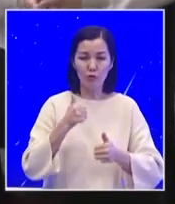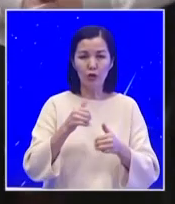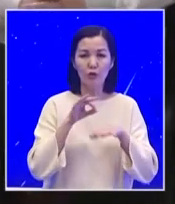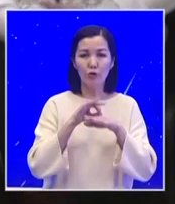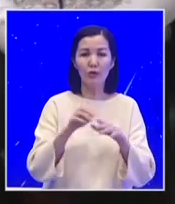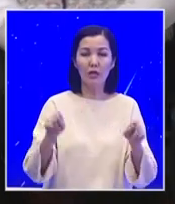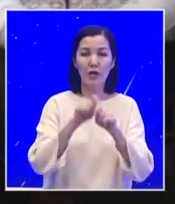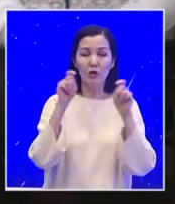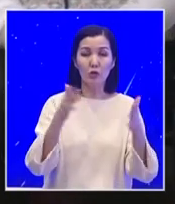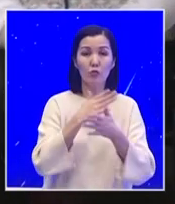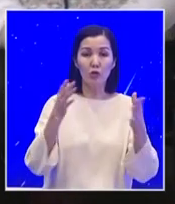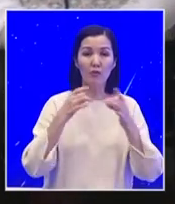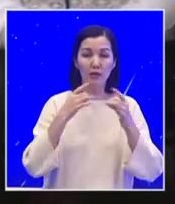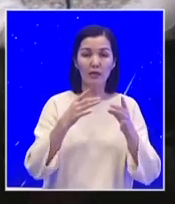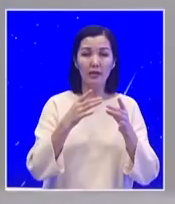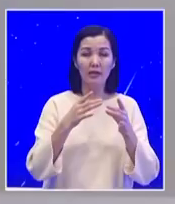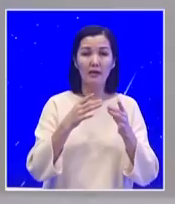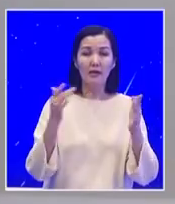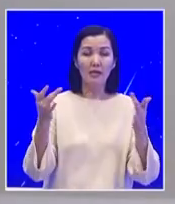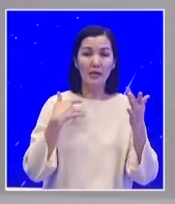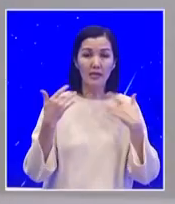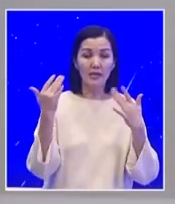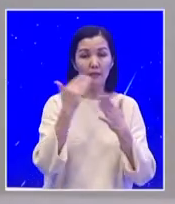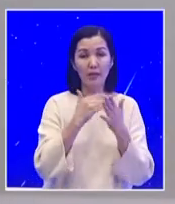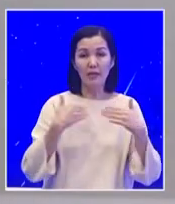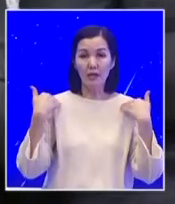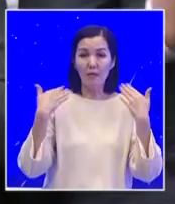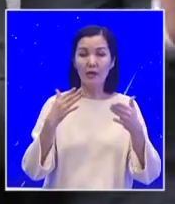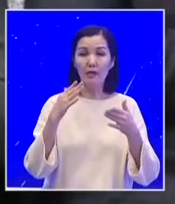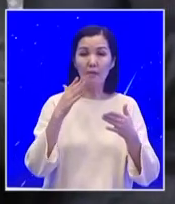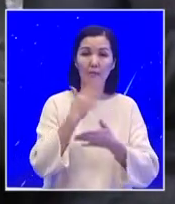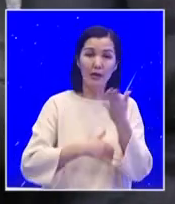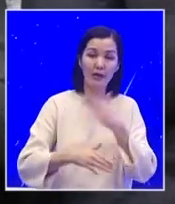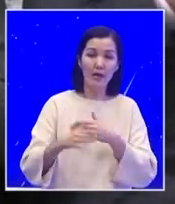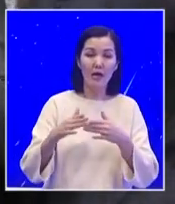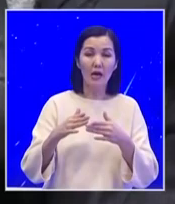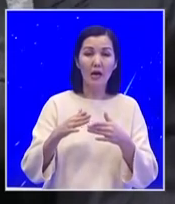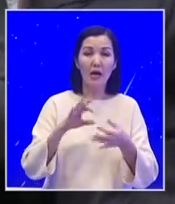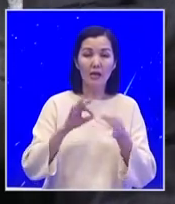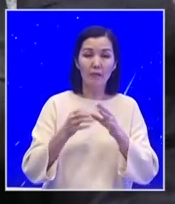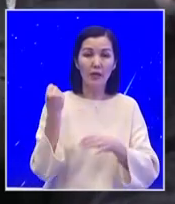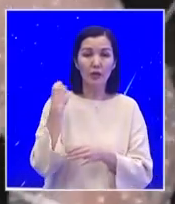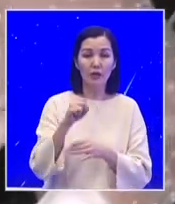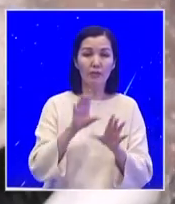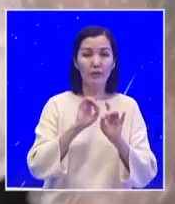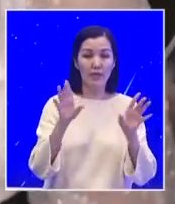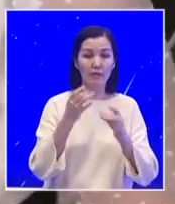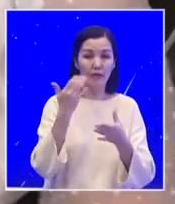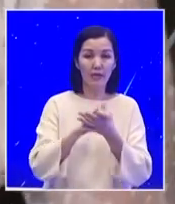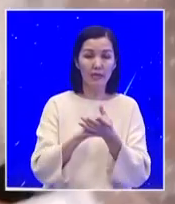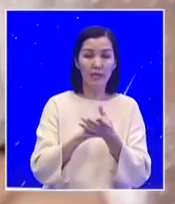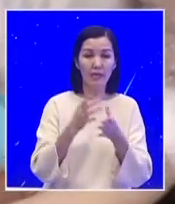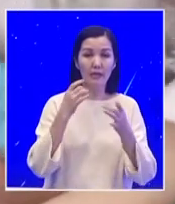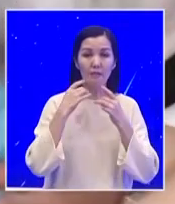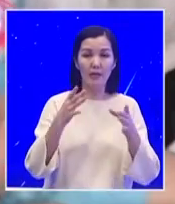үлкен мерекеге тән. Балалар күшімен концерттік бағдарлама қойылады. Паралимпиада жеңімпаздары туралы тағылымдық ақпарлар беріледі. Бұл жолы да